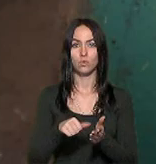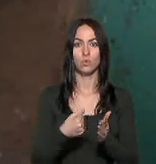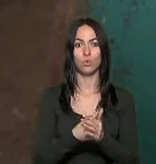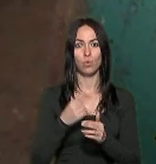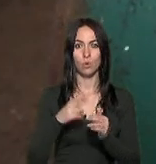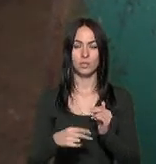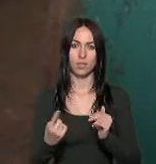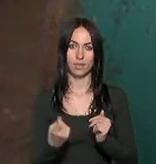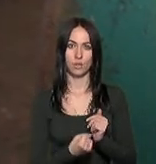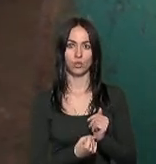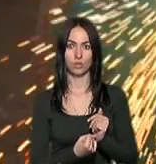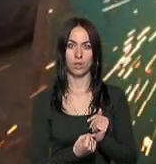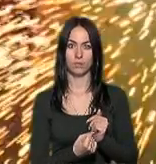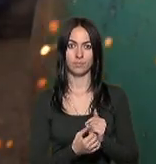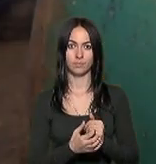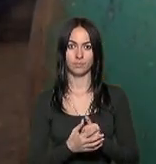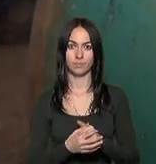тижня.